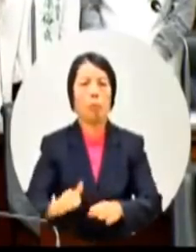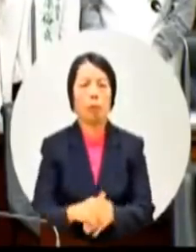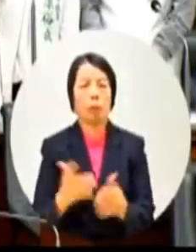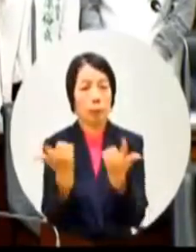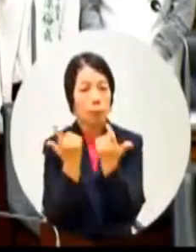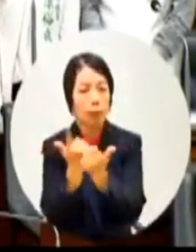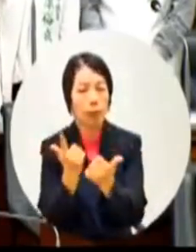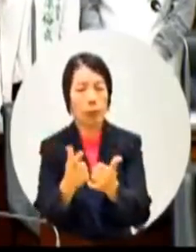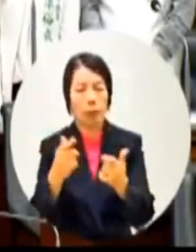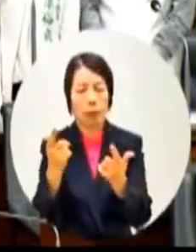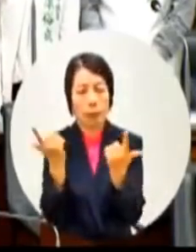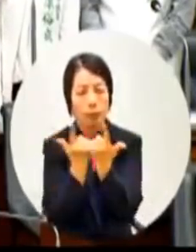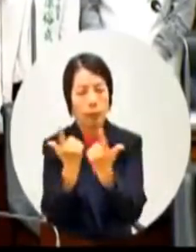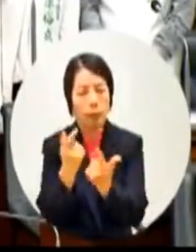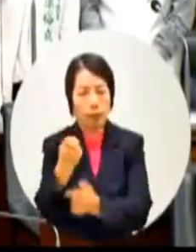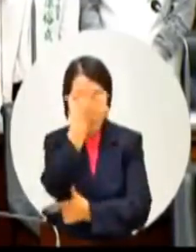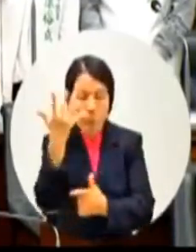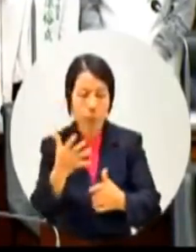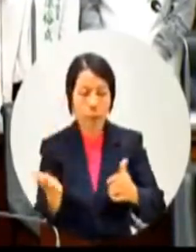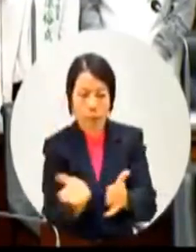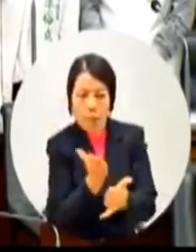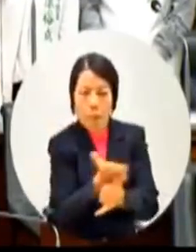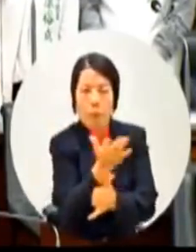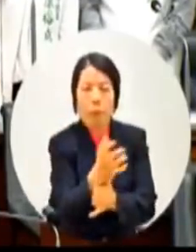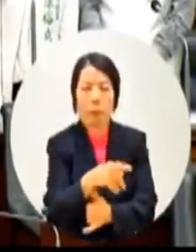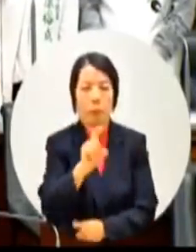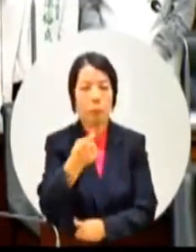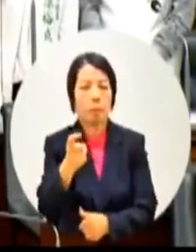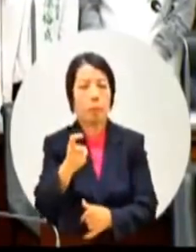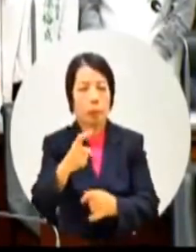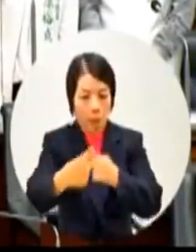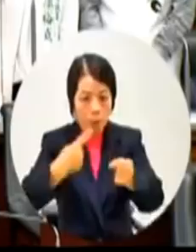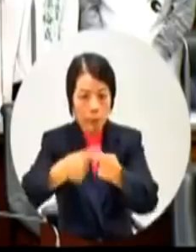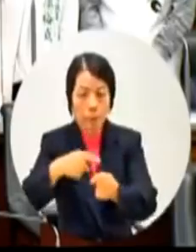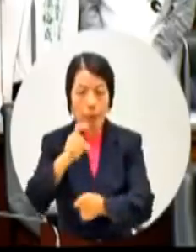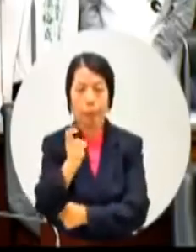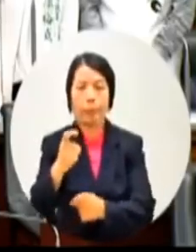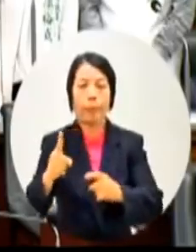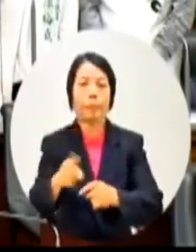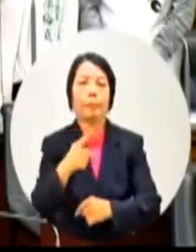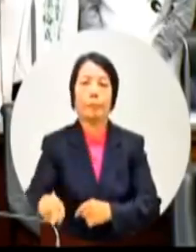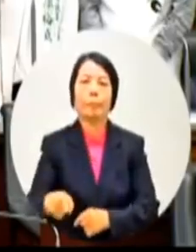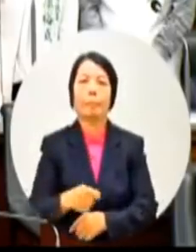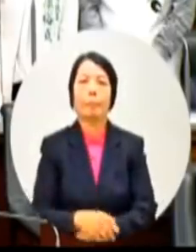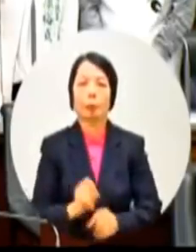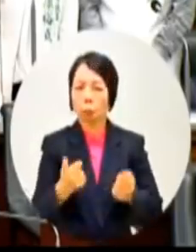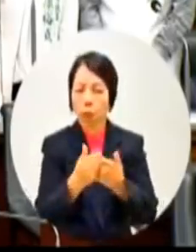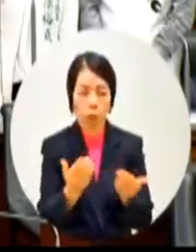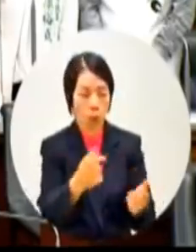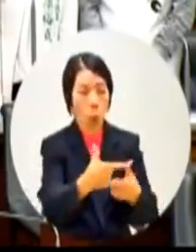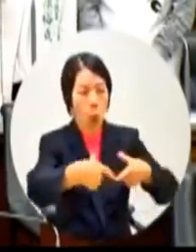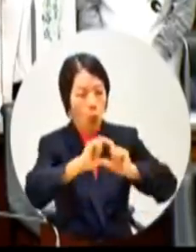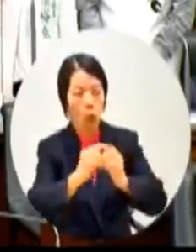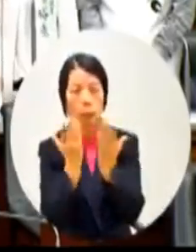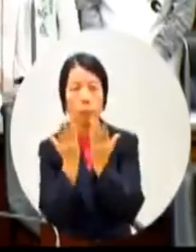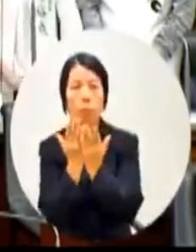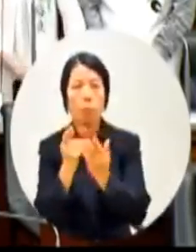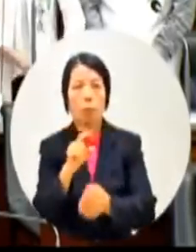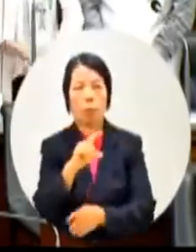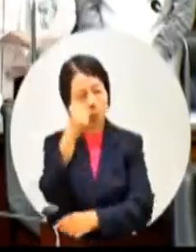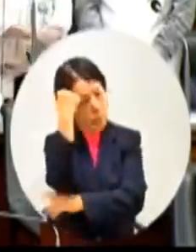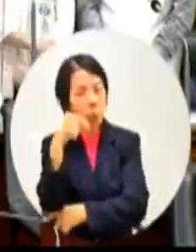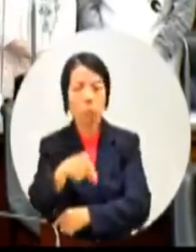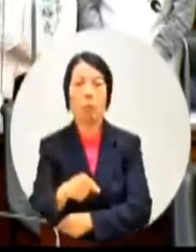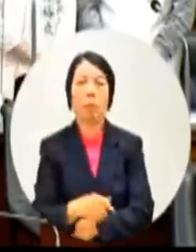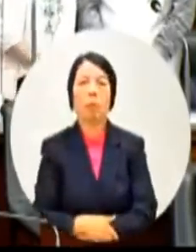十万，会记得，这北漂回来不是在读书哦，也不是定居哦，哦，就是因为工作。工作伫遐，